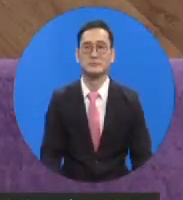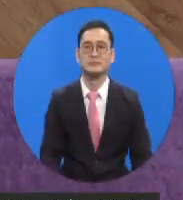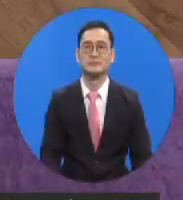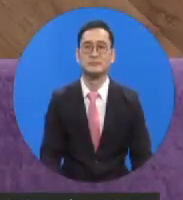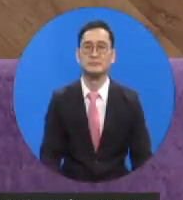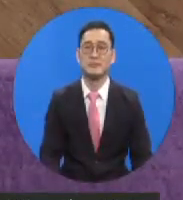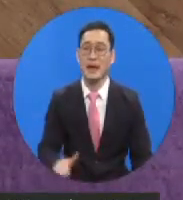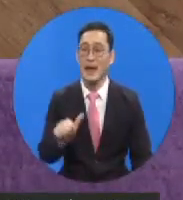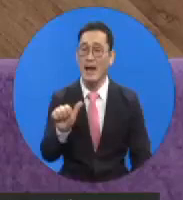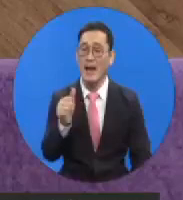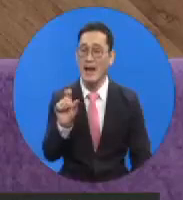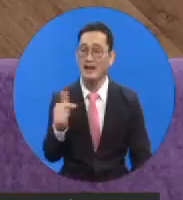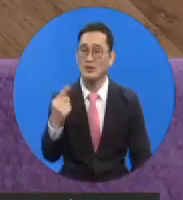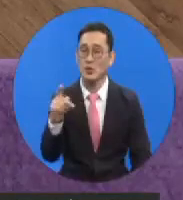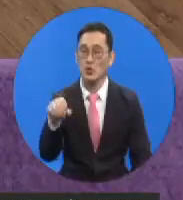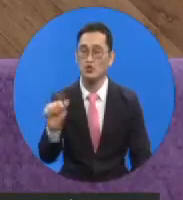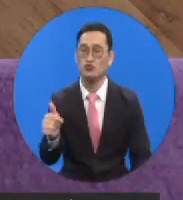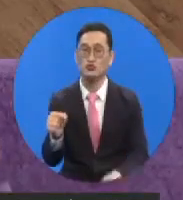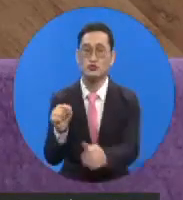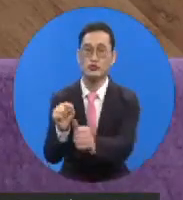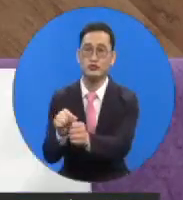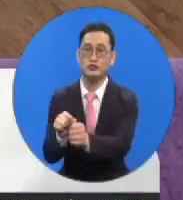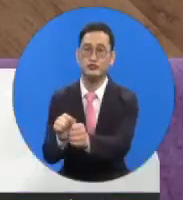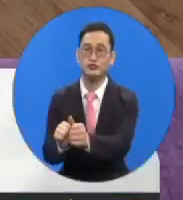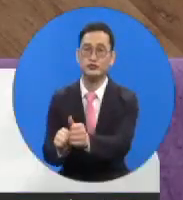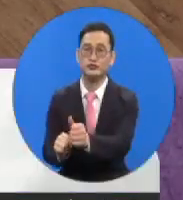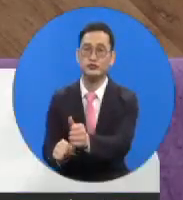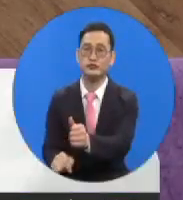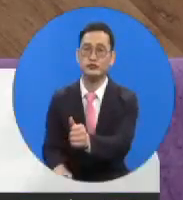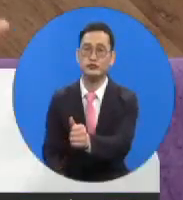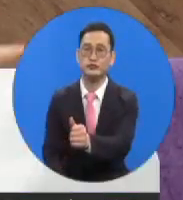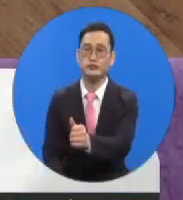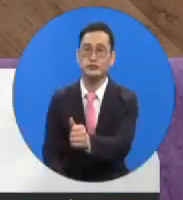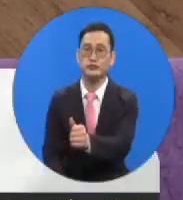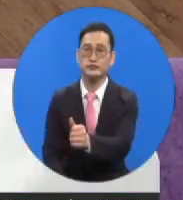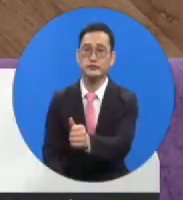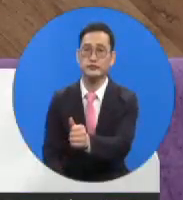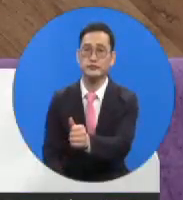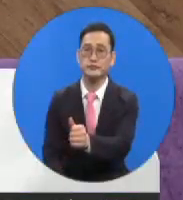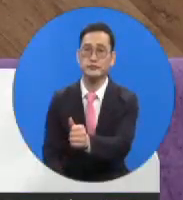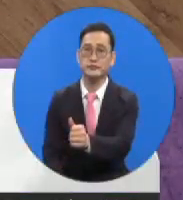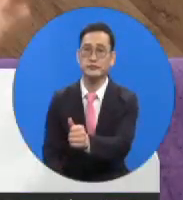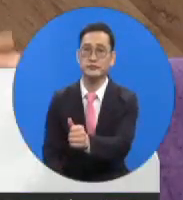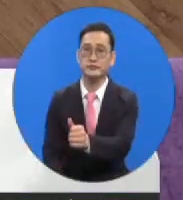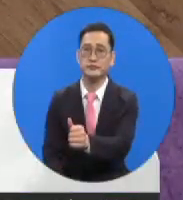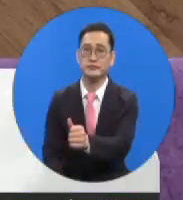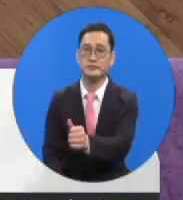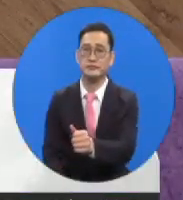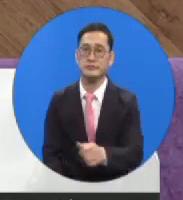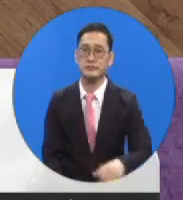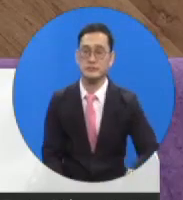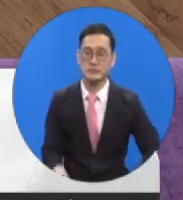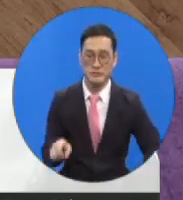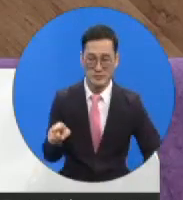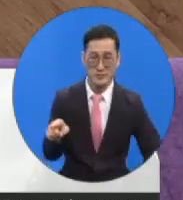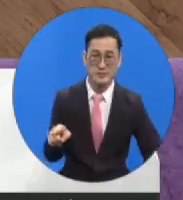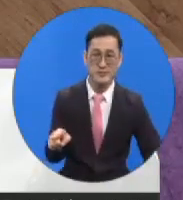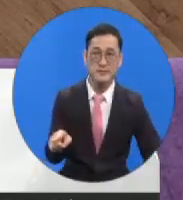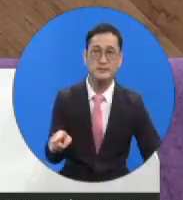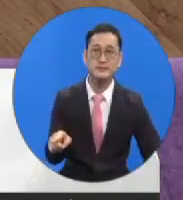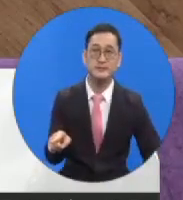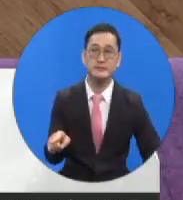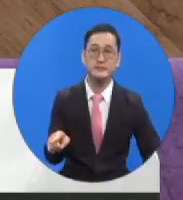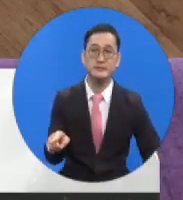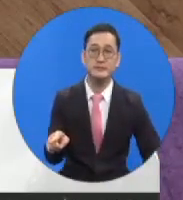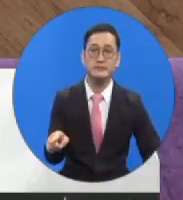한동훈 검사장하고 아니면 이걸 문제를 제기한 지모 씨를 비롯해서 이철 전 대표하고 너무